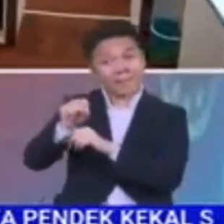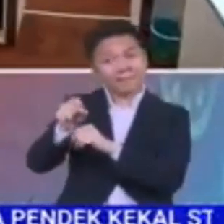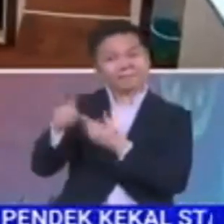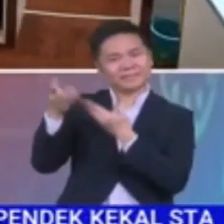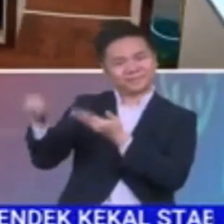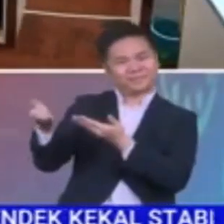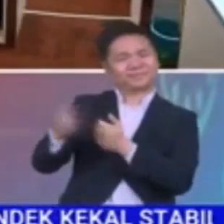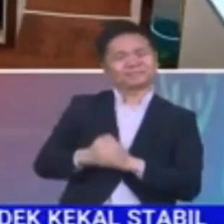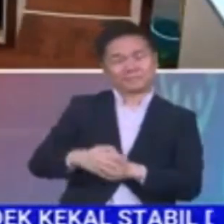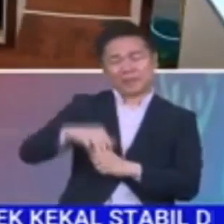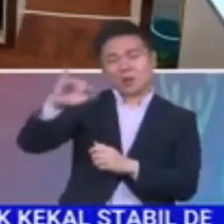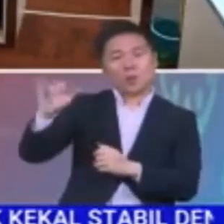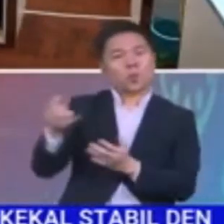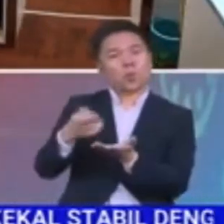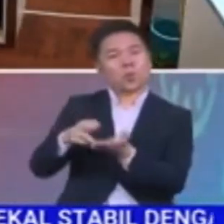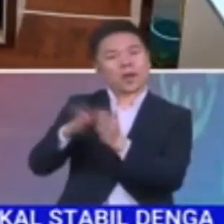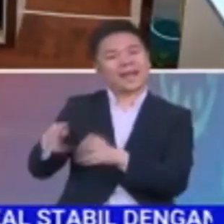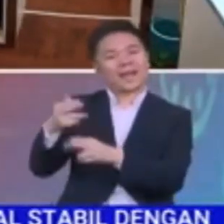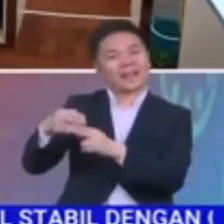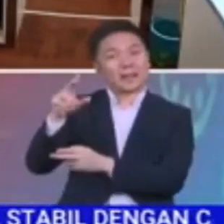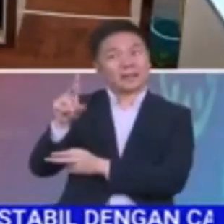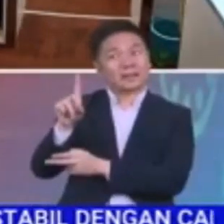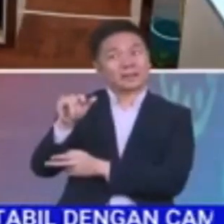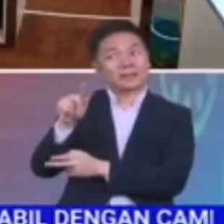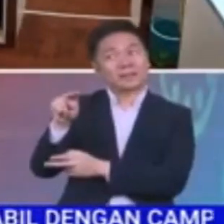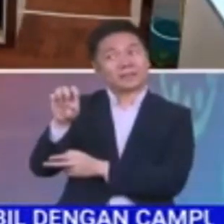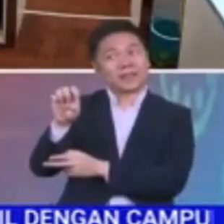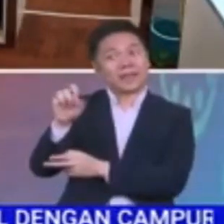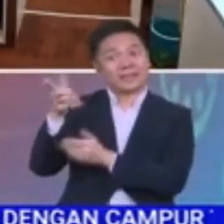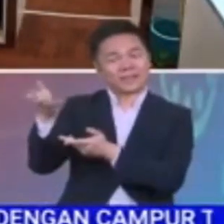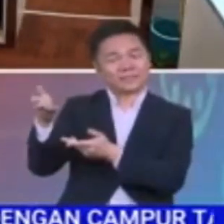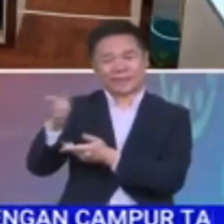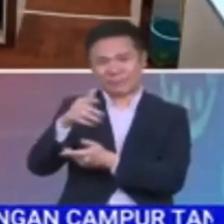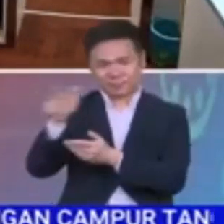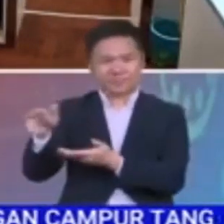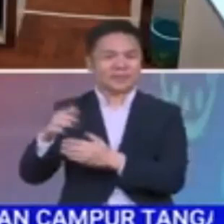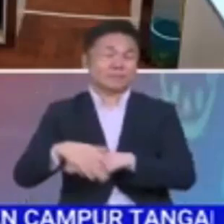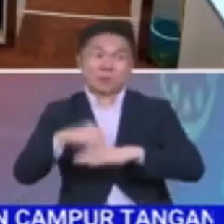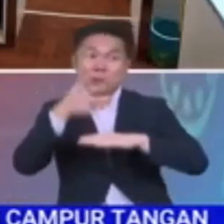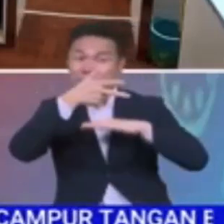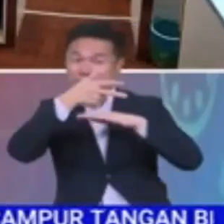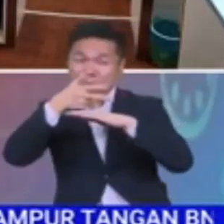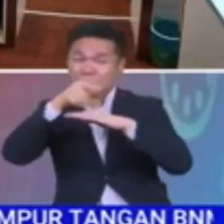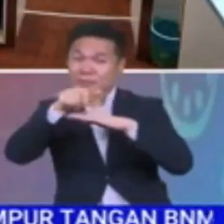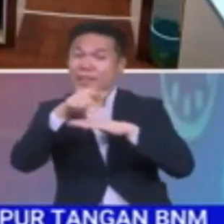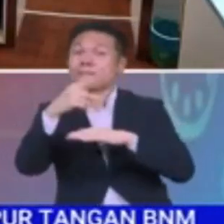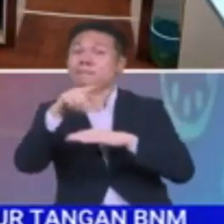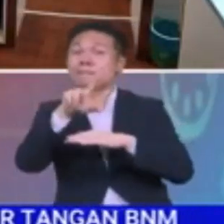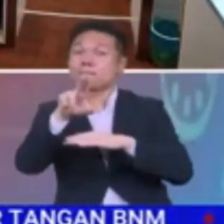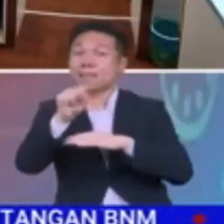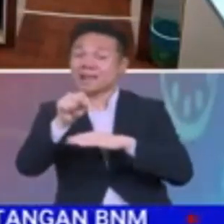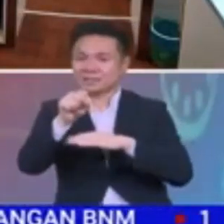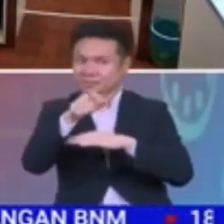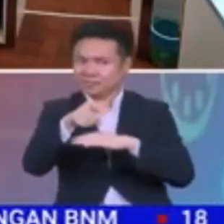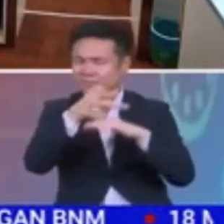Plus, kita bersama wartawan Dian Fatiha Maknoh di Persada Plus. Dian.